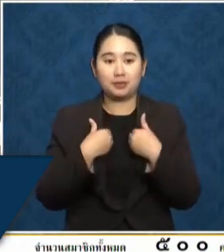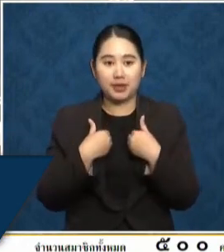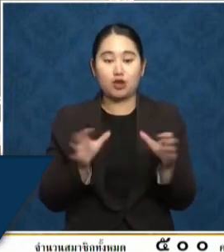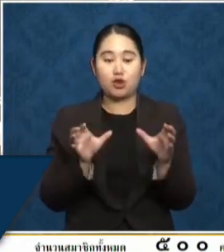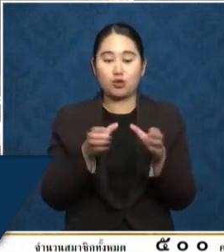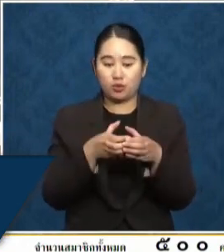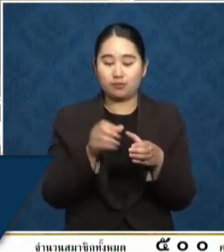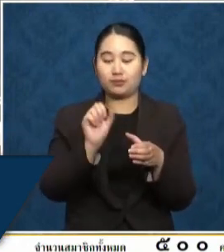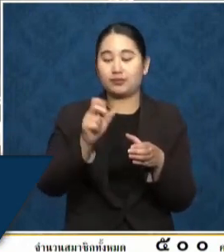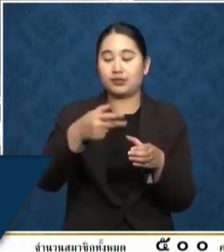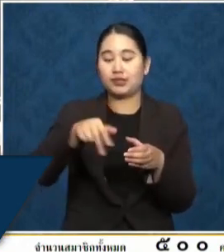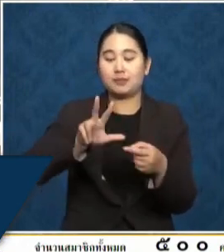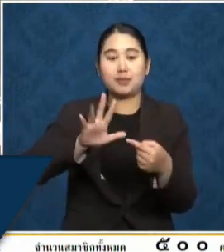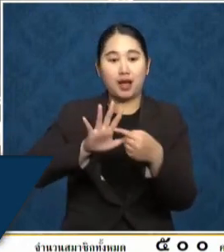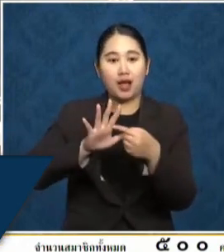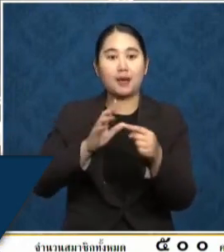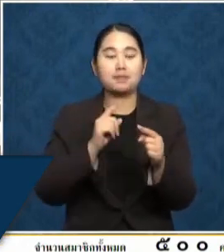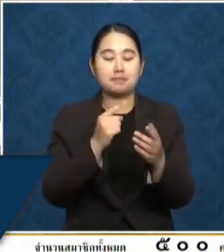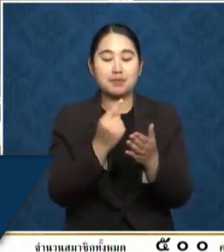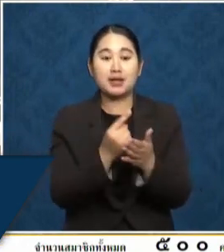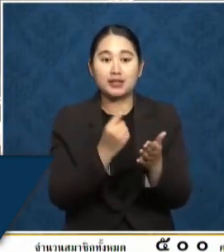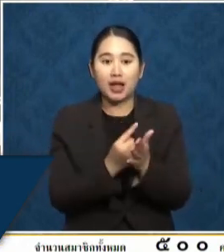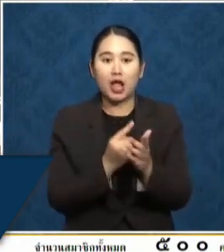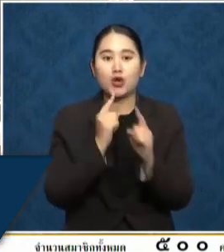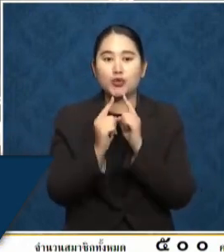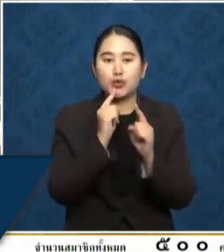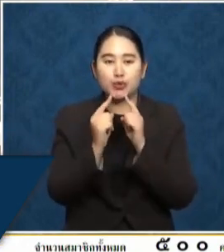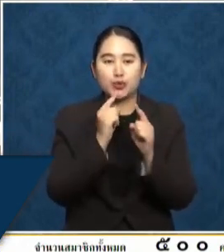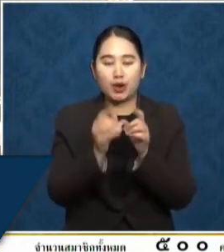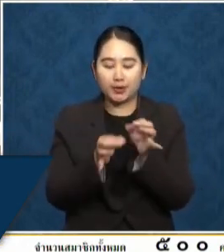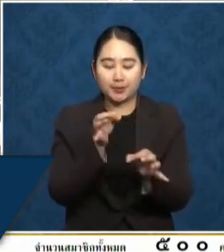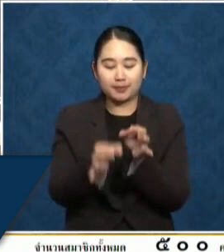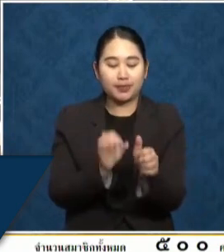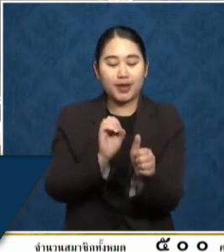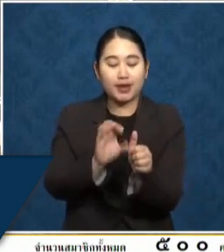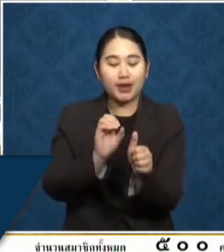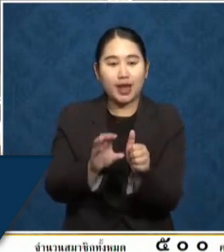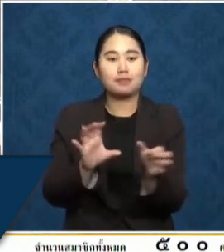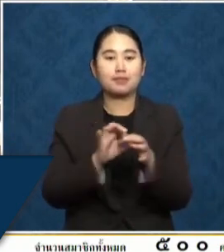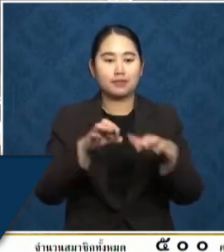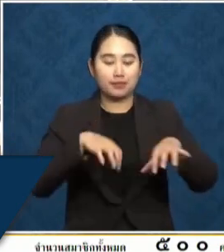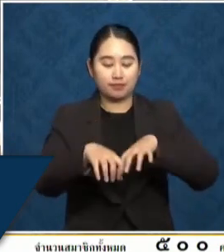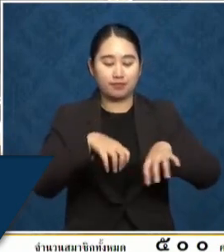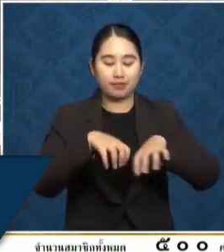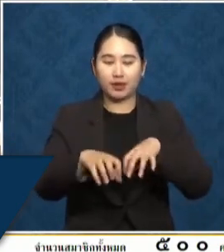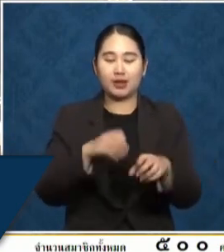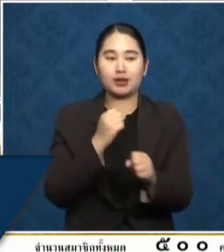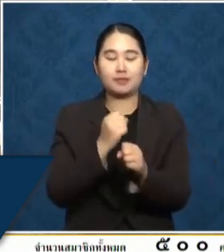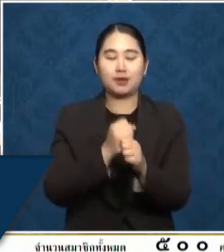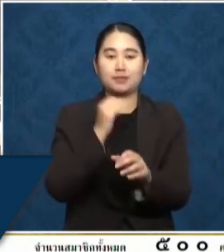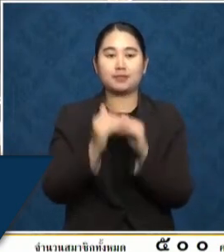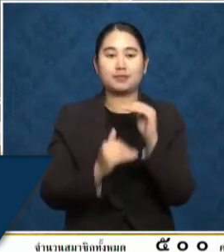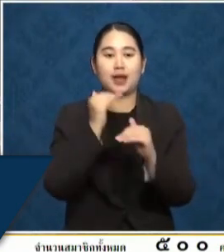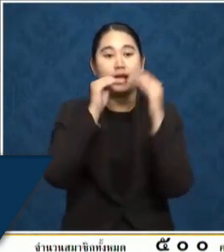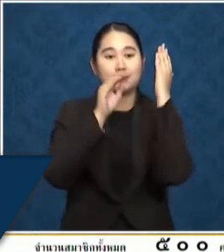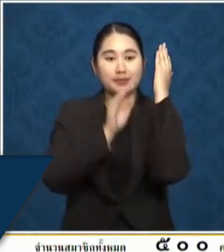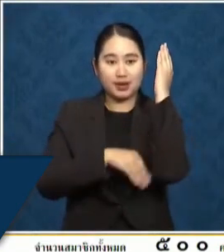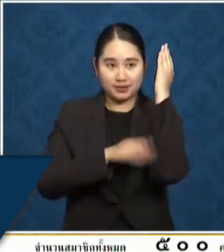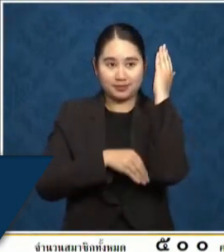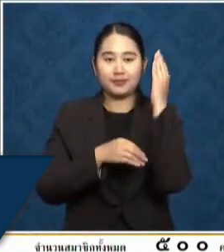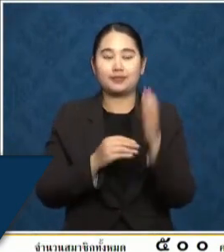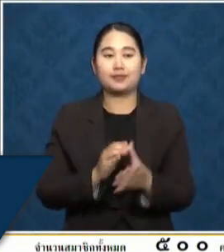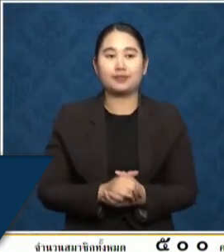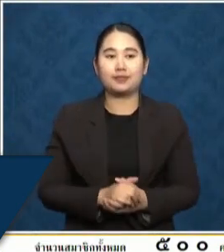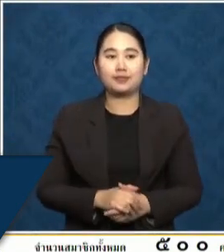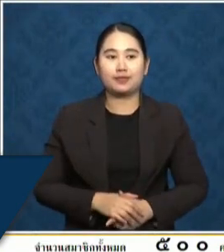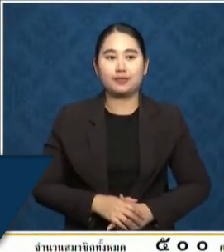คอการมีสภาษณที่ปรกษาซึ่ทำหน้าที่ทั้งการให้คำปรึกษาในการบริหารและการพัฒนาในจหวดแดนภาค